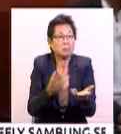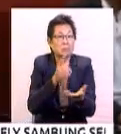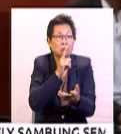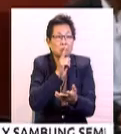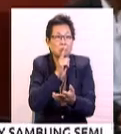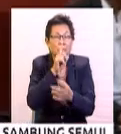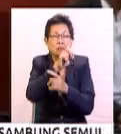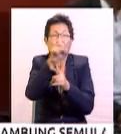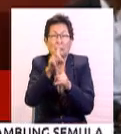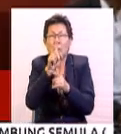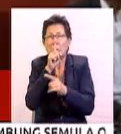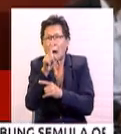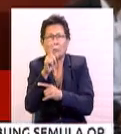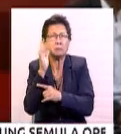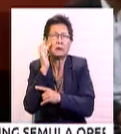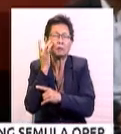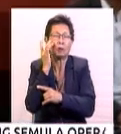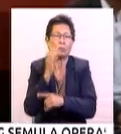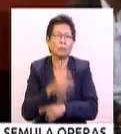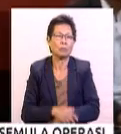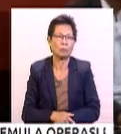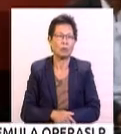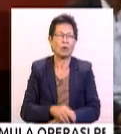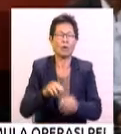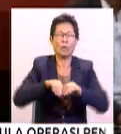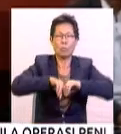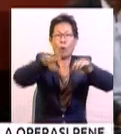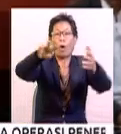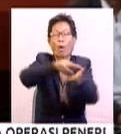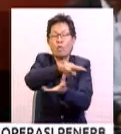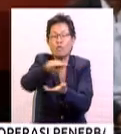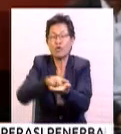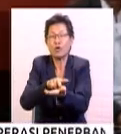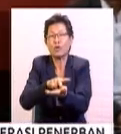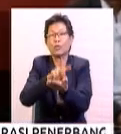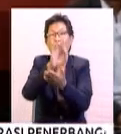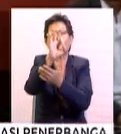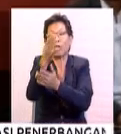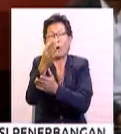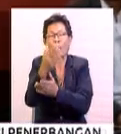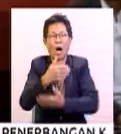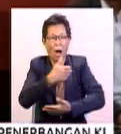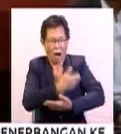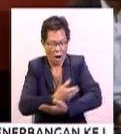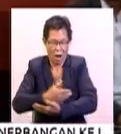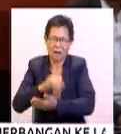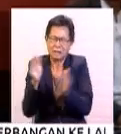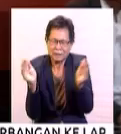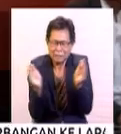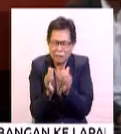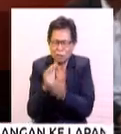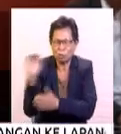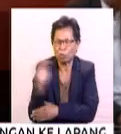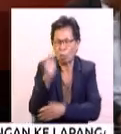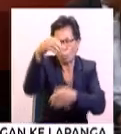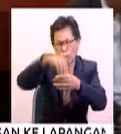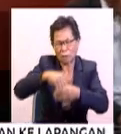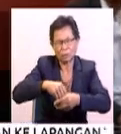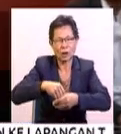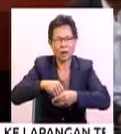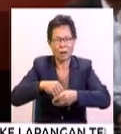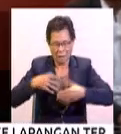tidak dipastikan. Ular sebuah video di laman sosial memaparkan seekor anak ular masuk ke dalam kain Tok